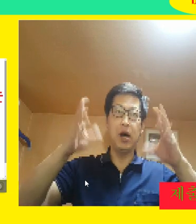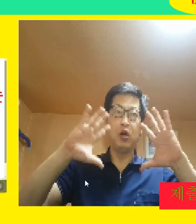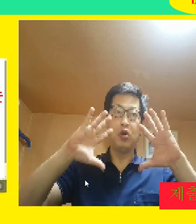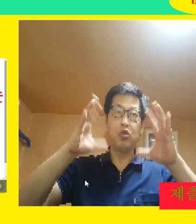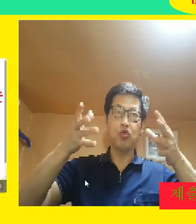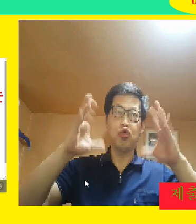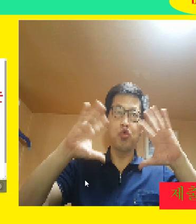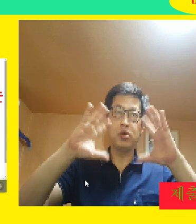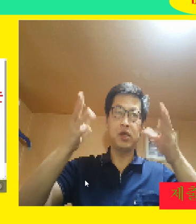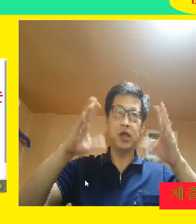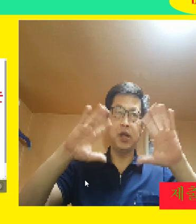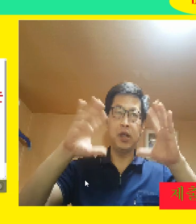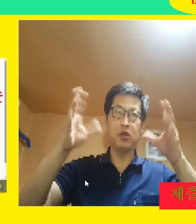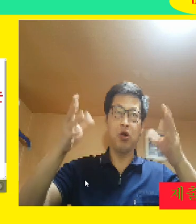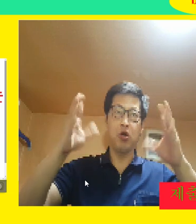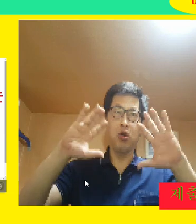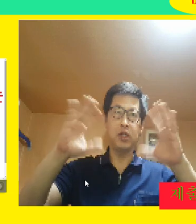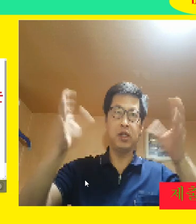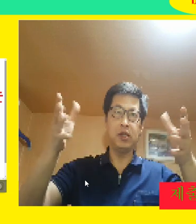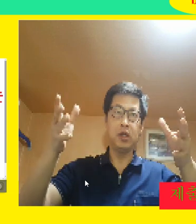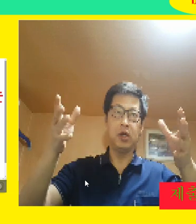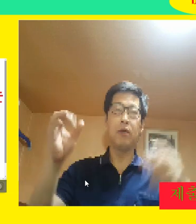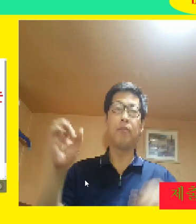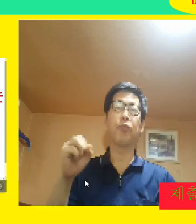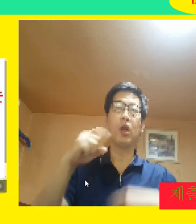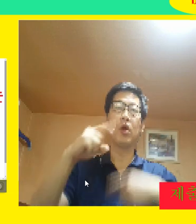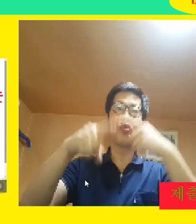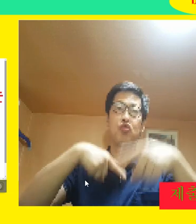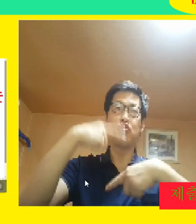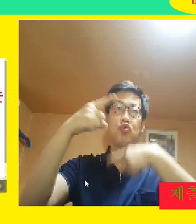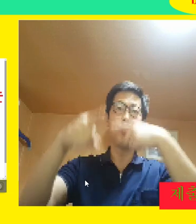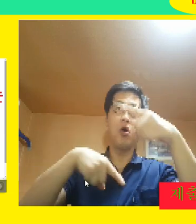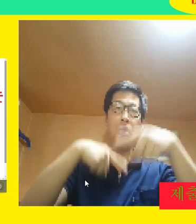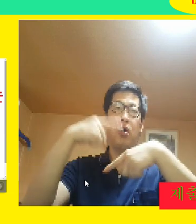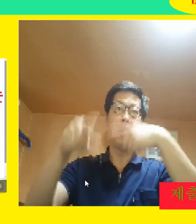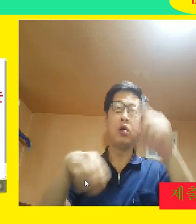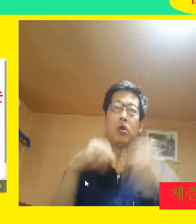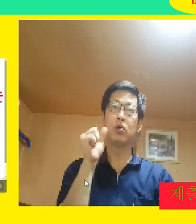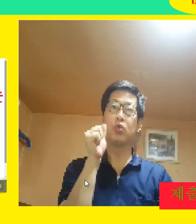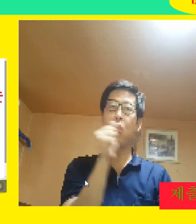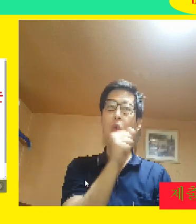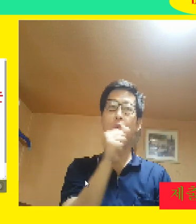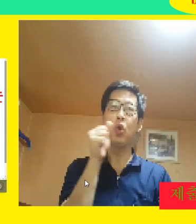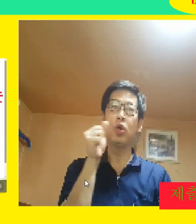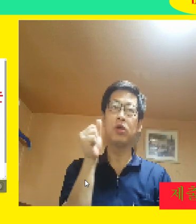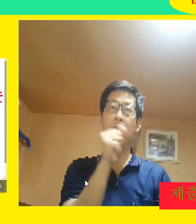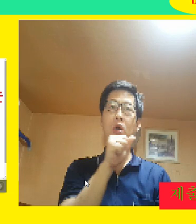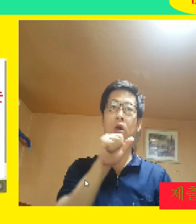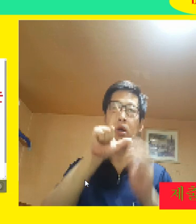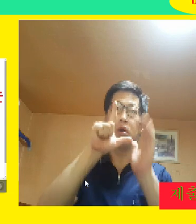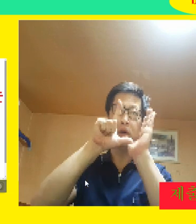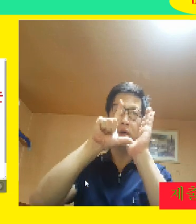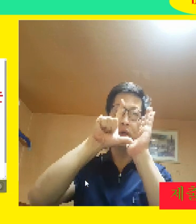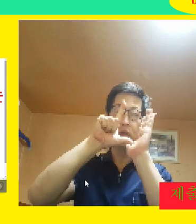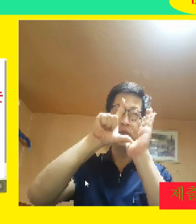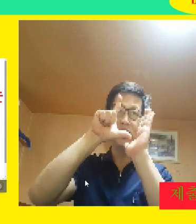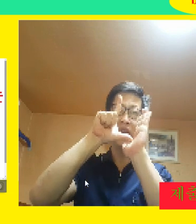둥글다. 국제적인 수호통역